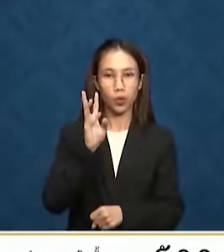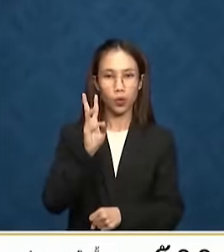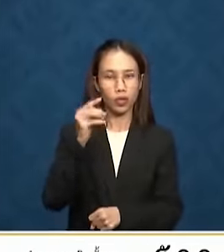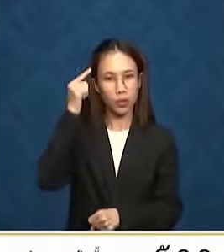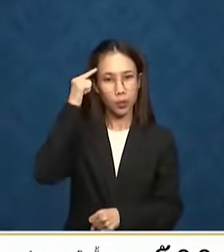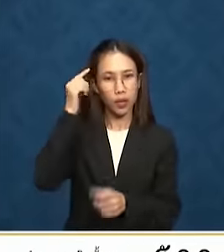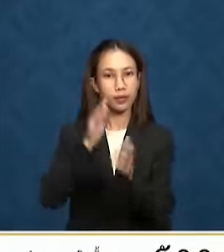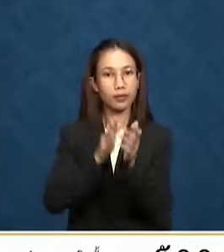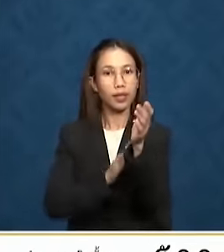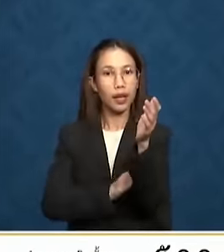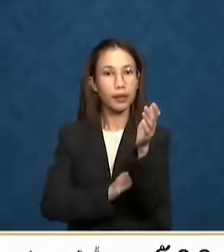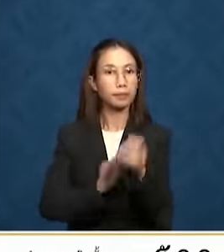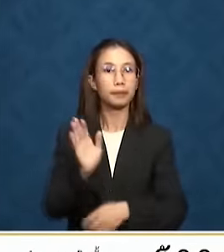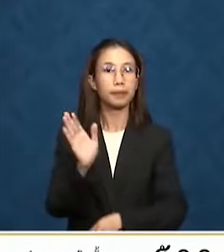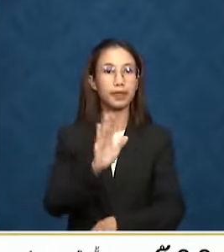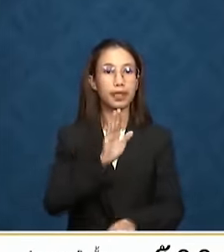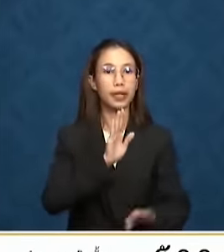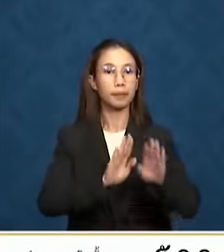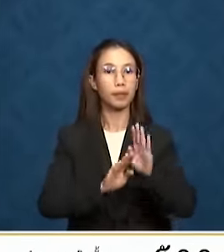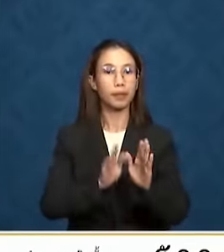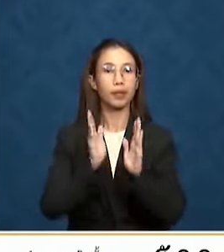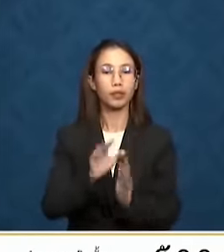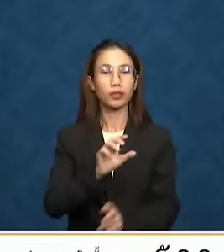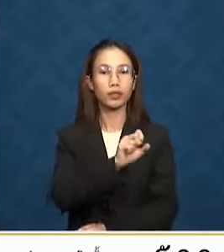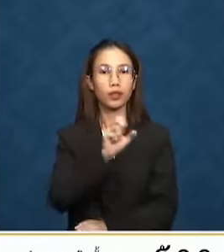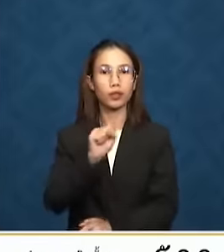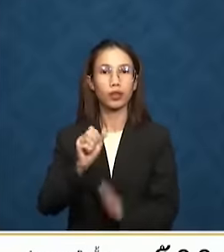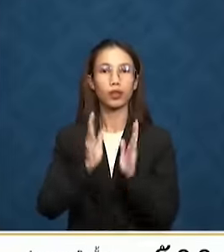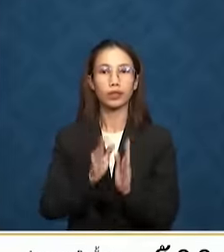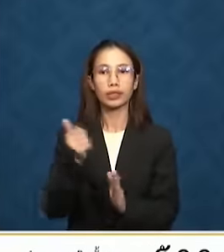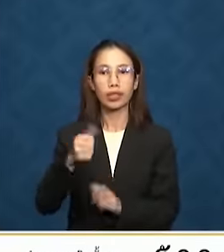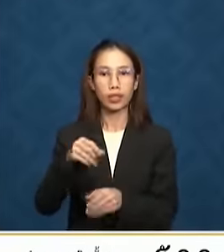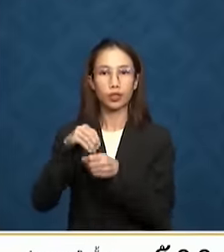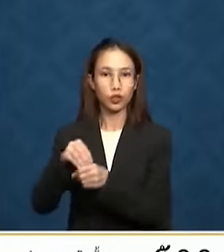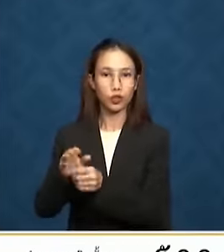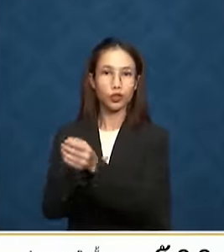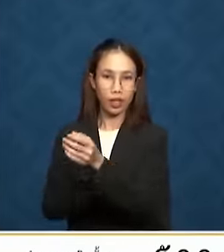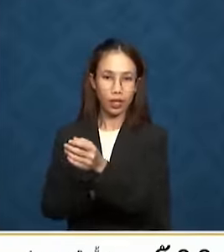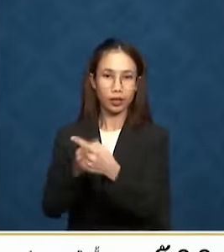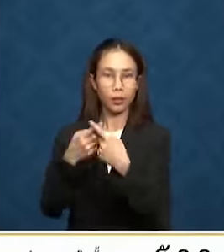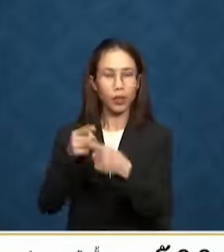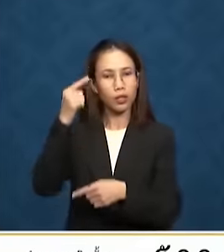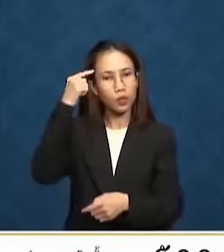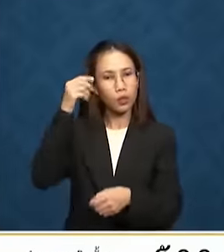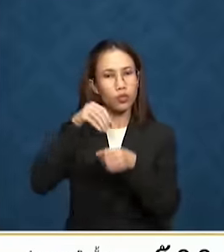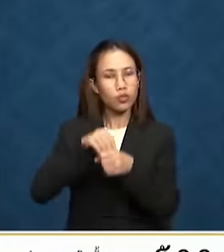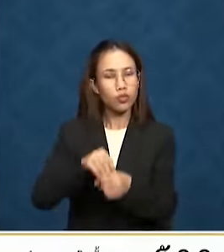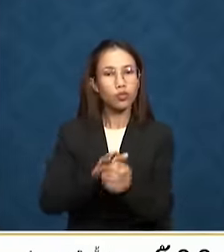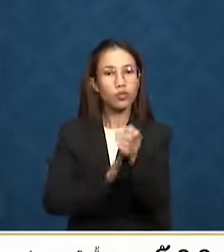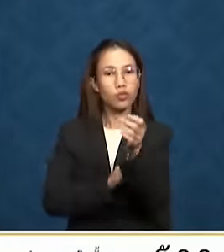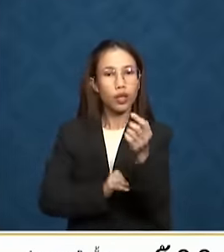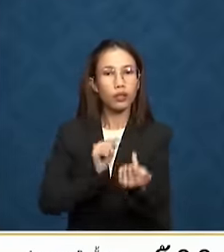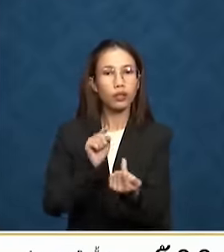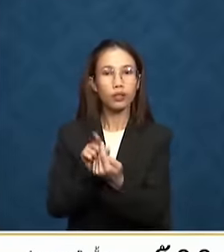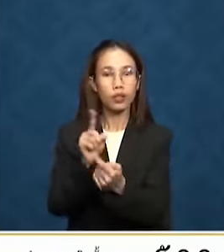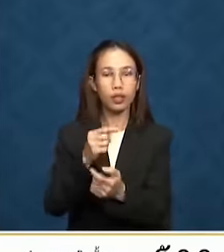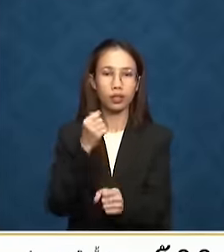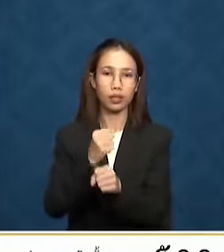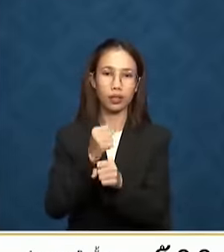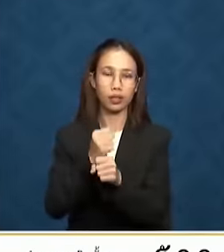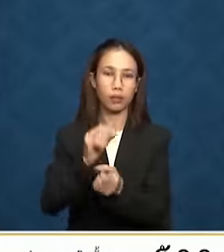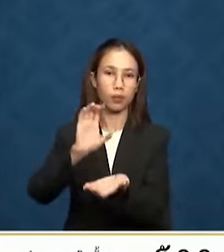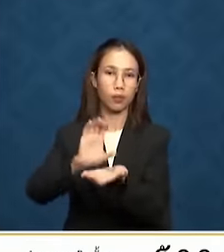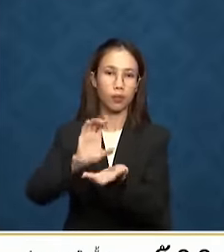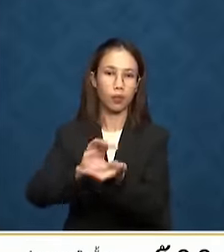เมื่อเทียบกับเพื่อนสมาชิกหลายๆท่านที่อยู่มานานแต่ก็นานพอครับที่พอจะทราบว่าการทำงบประมาณของ